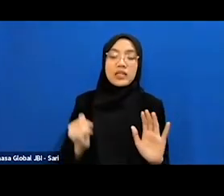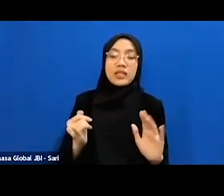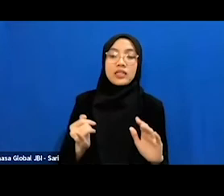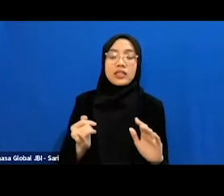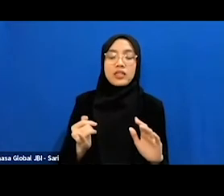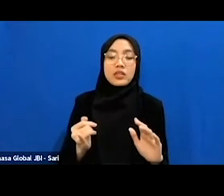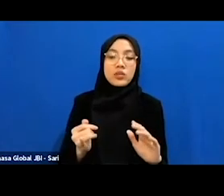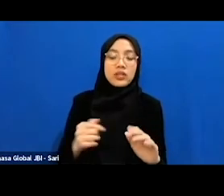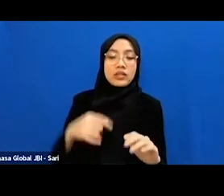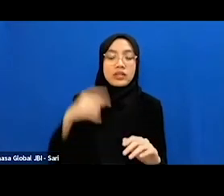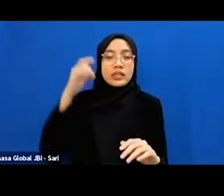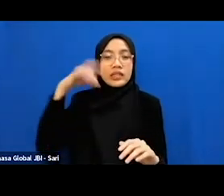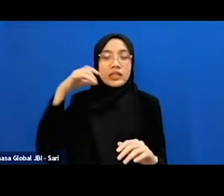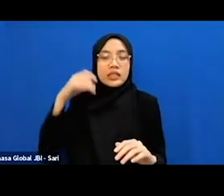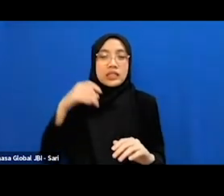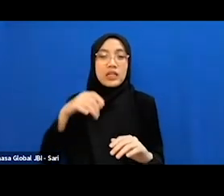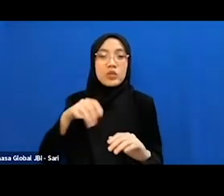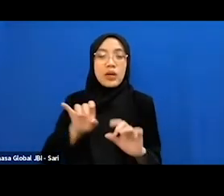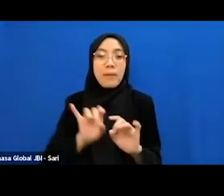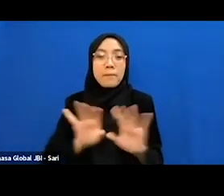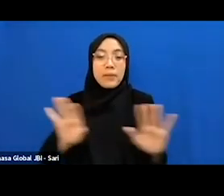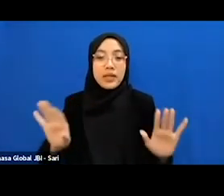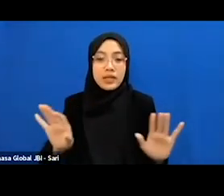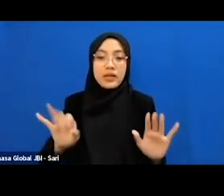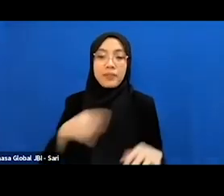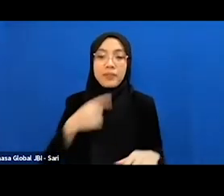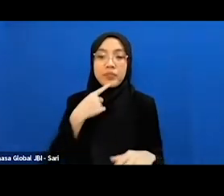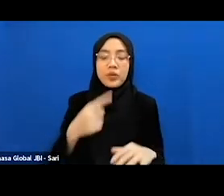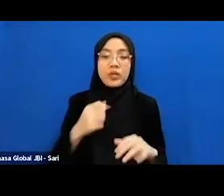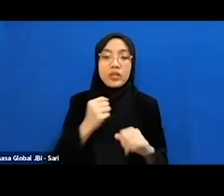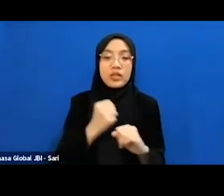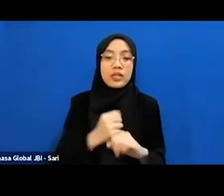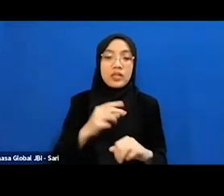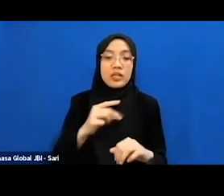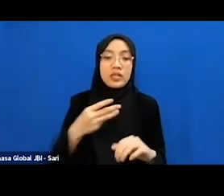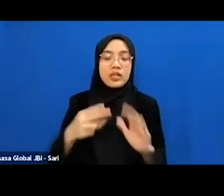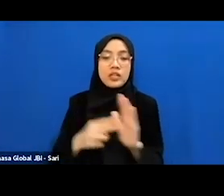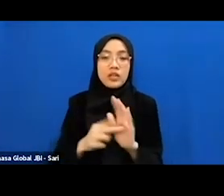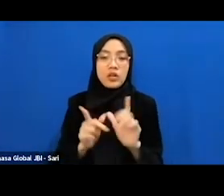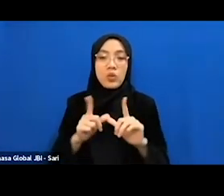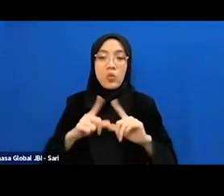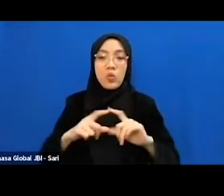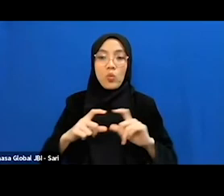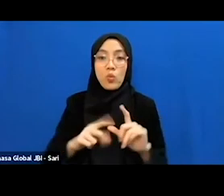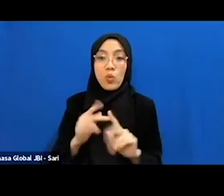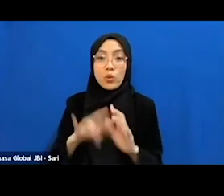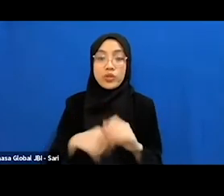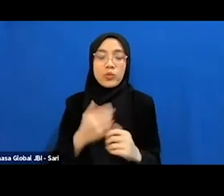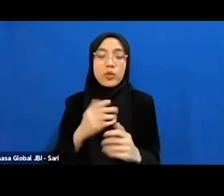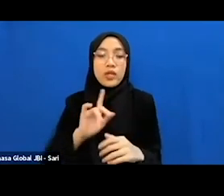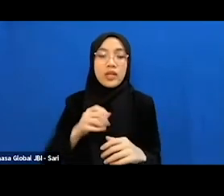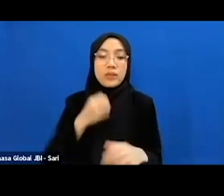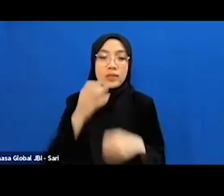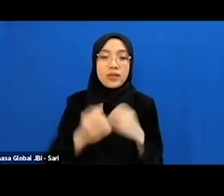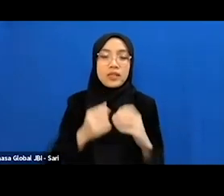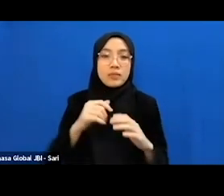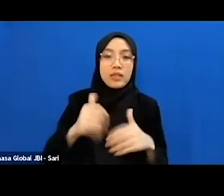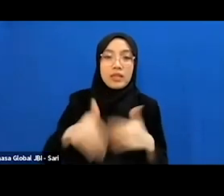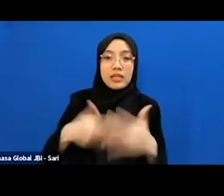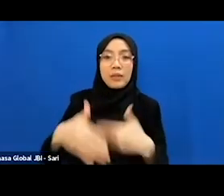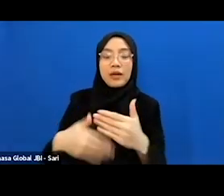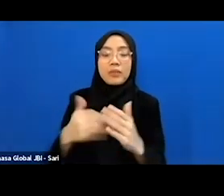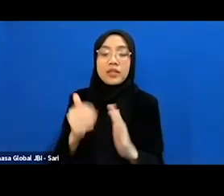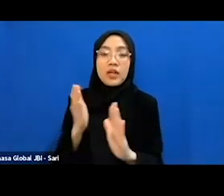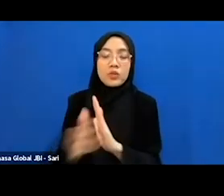nya juga berbeda terhadap Gringsing itu sendiri itu jadi bingung kalau ada contoh dengan berkembang yang diterapkan juga